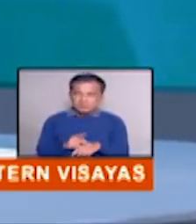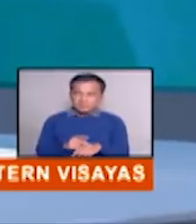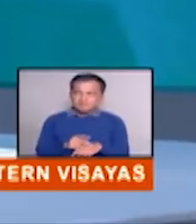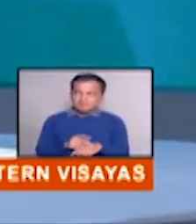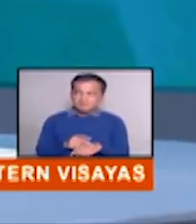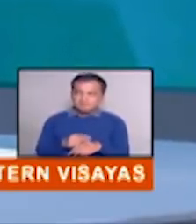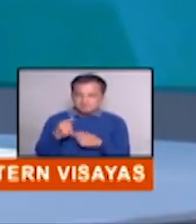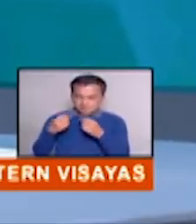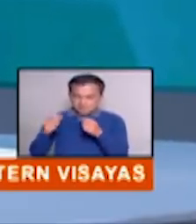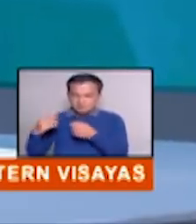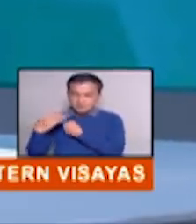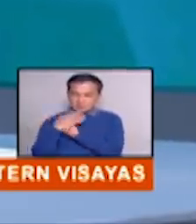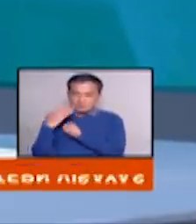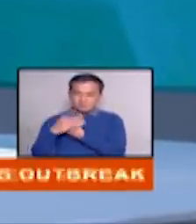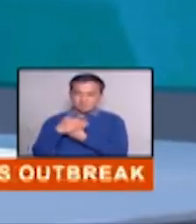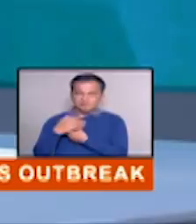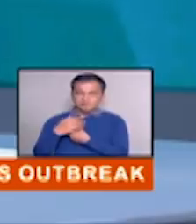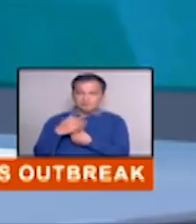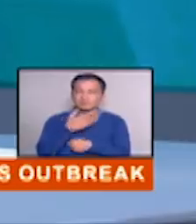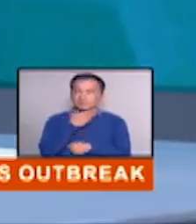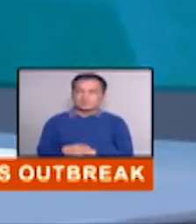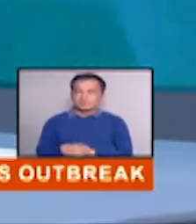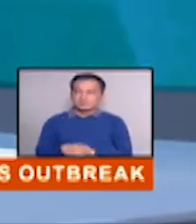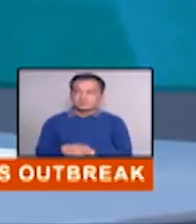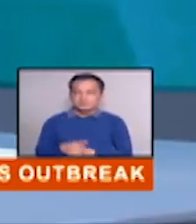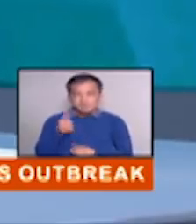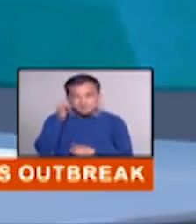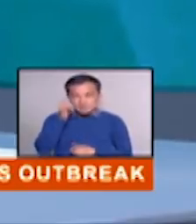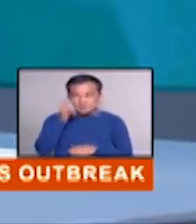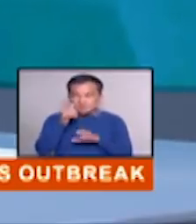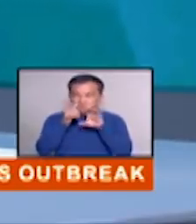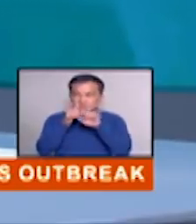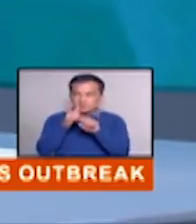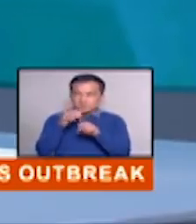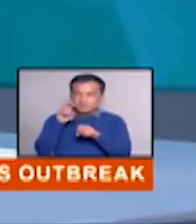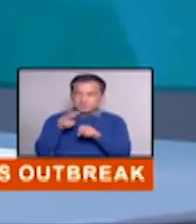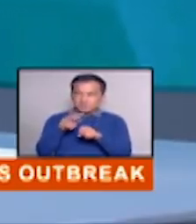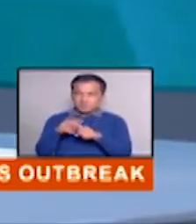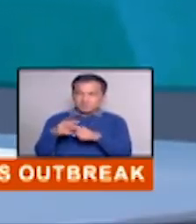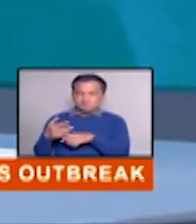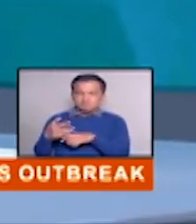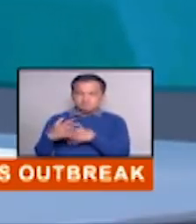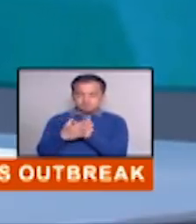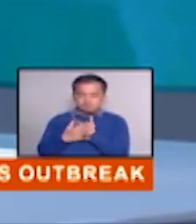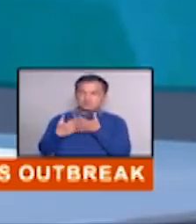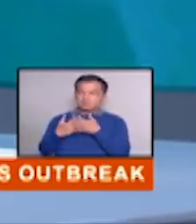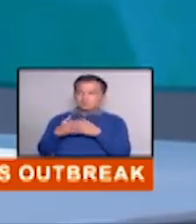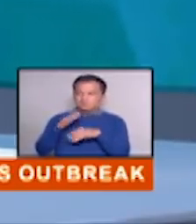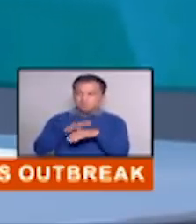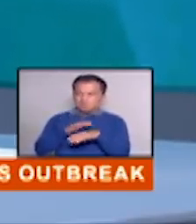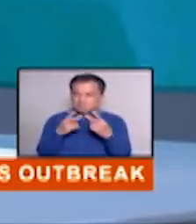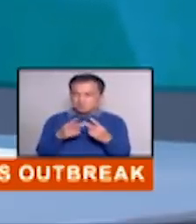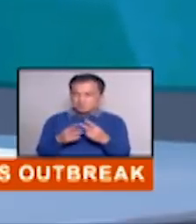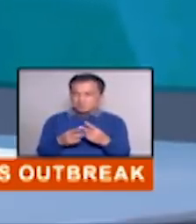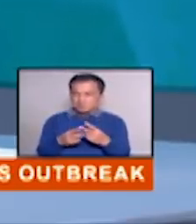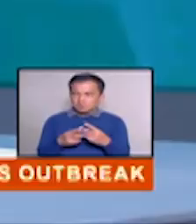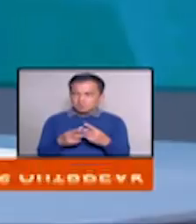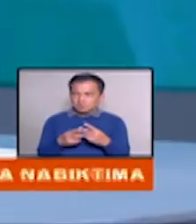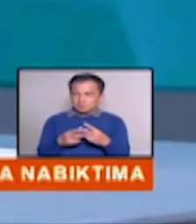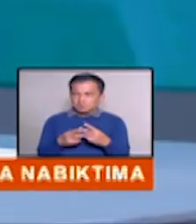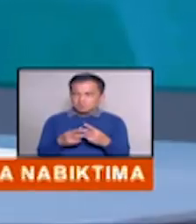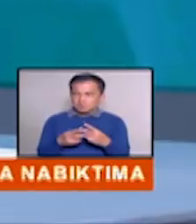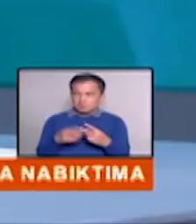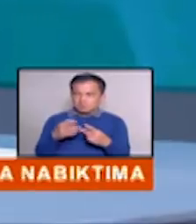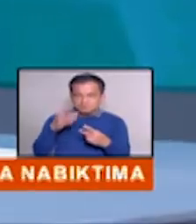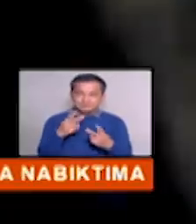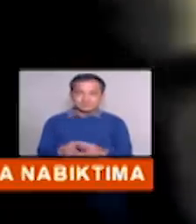kasi siyang gasay ng kanyang manyak na amo. Huli rin sa cellphone video ang pangharas sa kanya. Babala po sa mga manonood. Medyo maselan